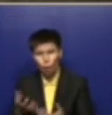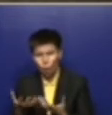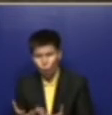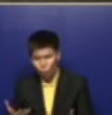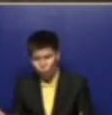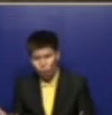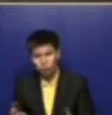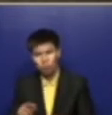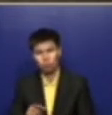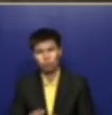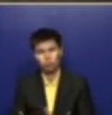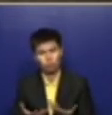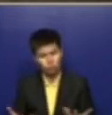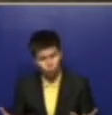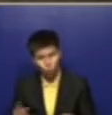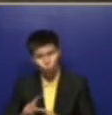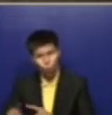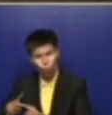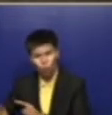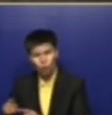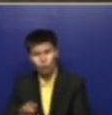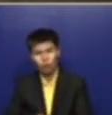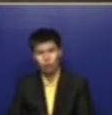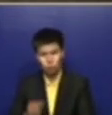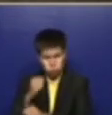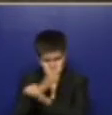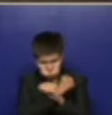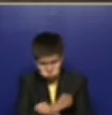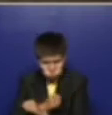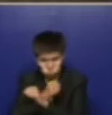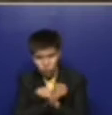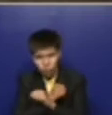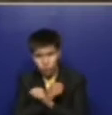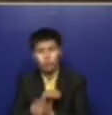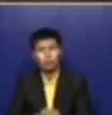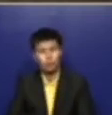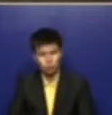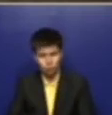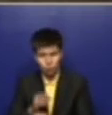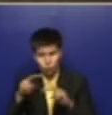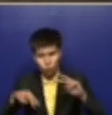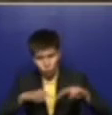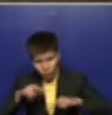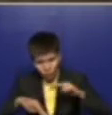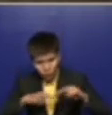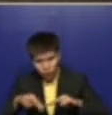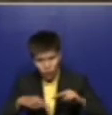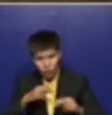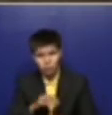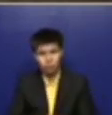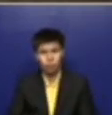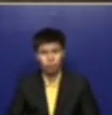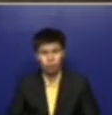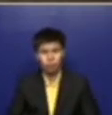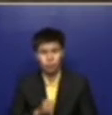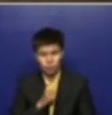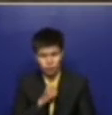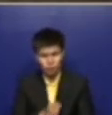กรณ์ต่างๆนะครับเช่นอุปกรณ์เรื่องการป้องกันเรื่องเครื่องมืออุปกรณ์ในการที่จะดูแลในการที่ดำเนินการตามหน้าที่นะ